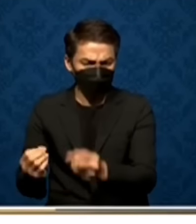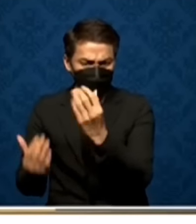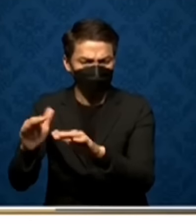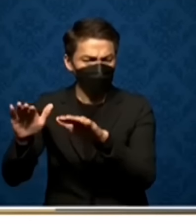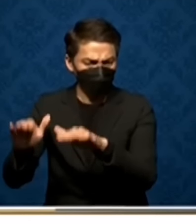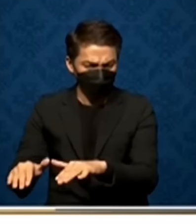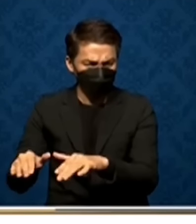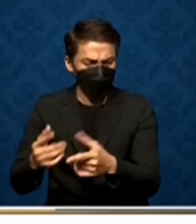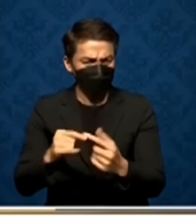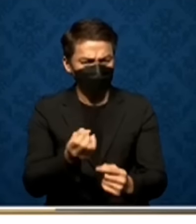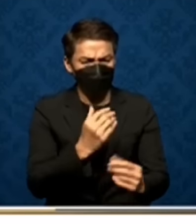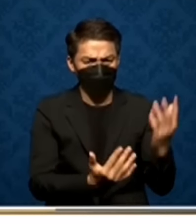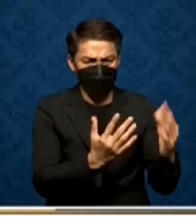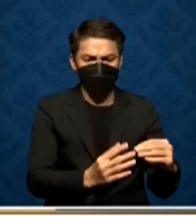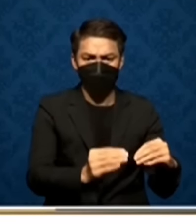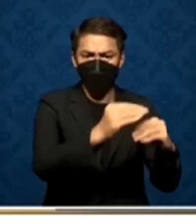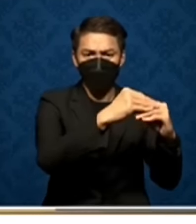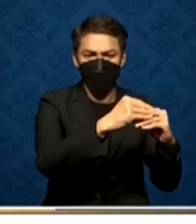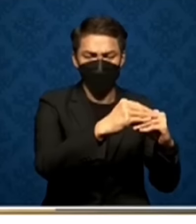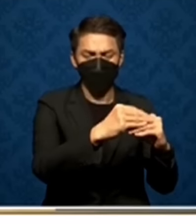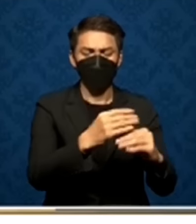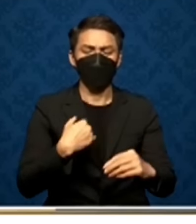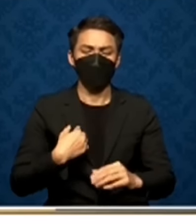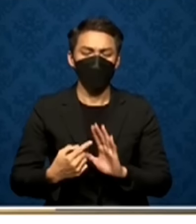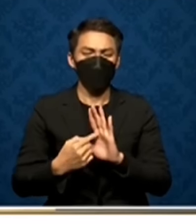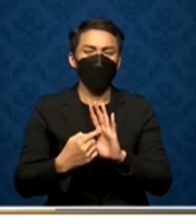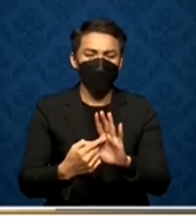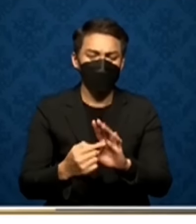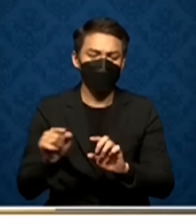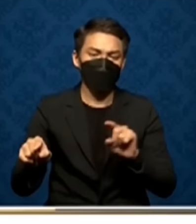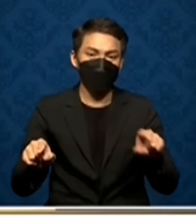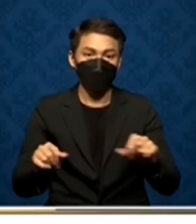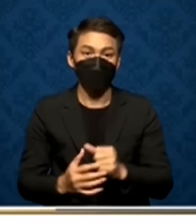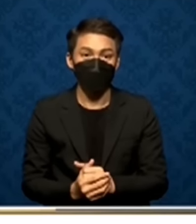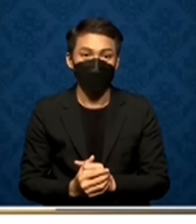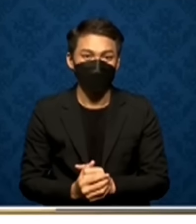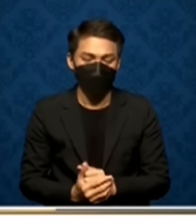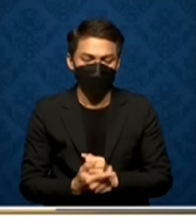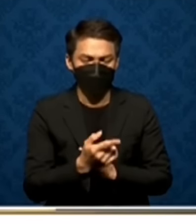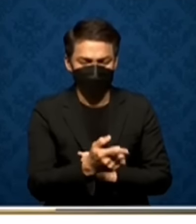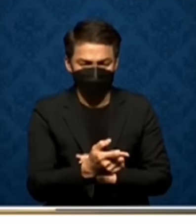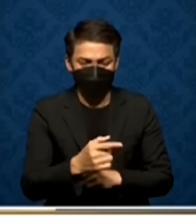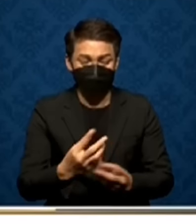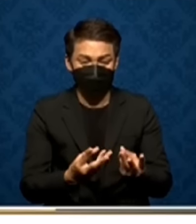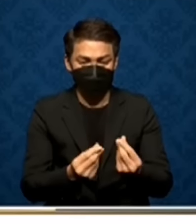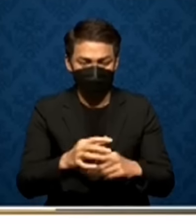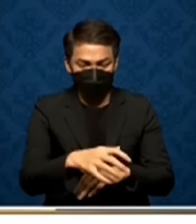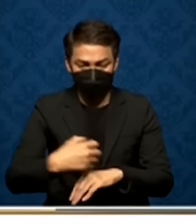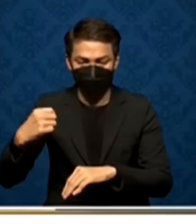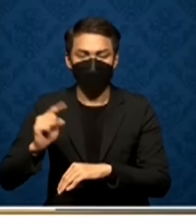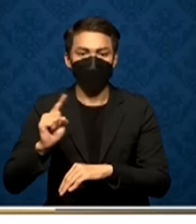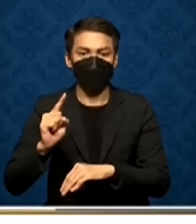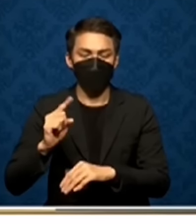อันนี้คือหนึ่งในตัวอย่างเพราะอะไรไหมครับเพราะถิ่งที่ท่านไปได้คืนน่ะท่าน